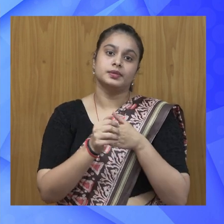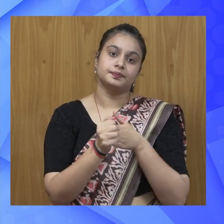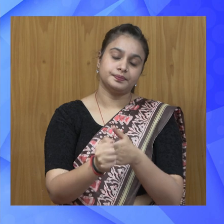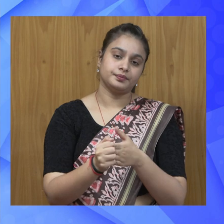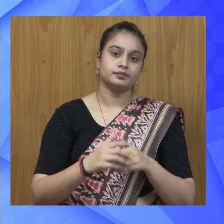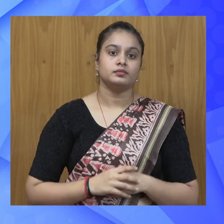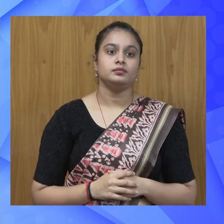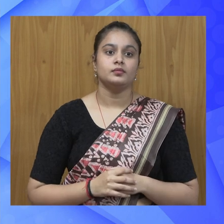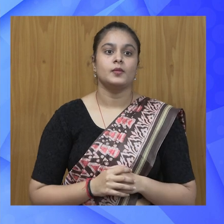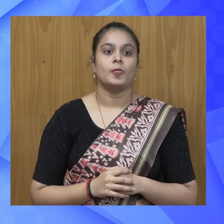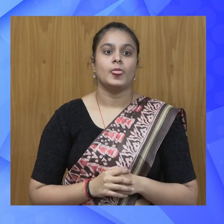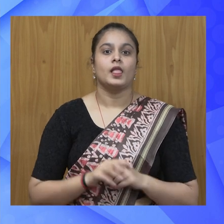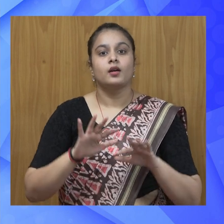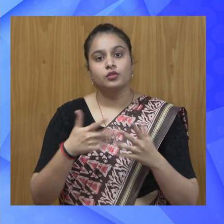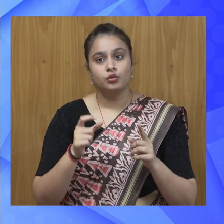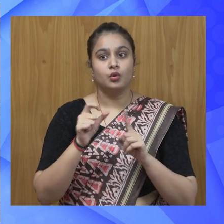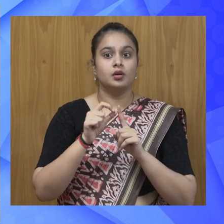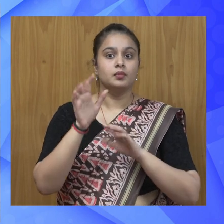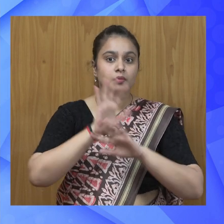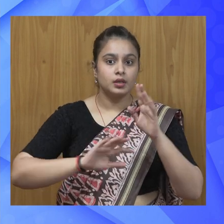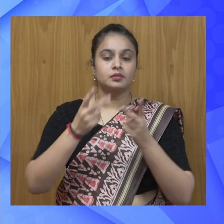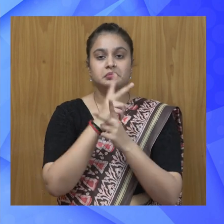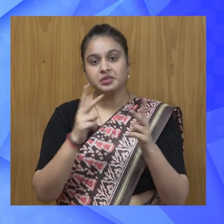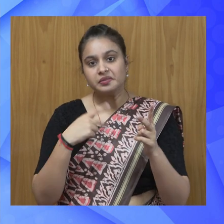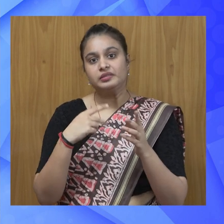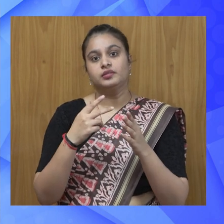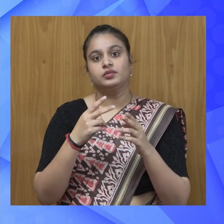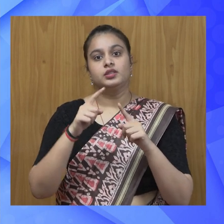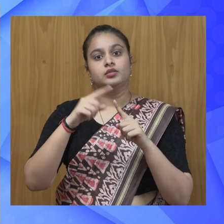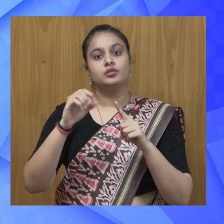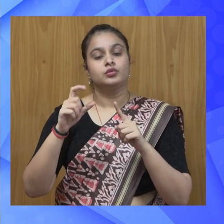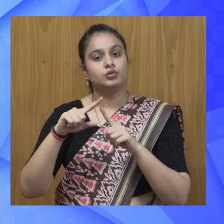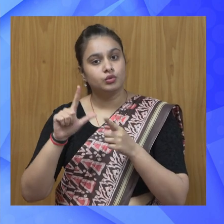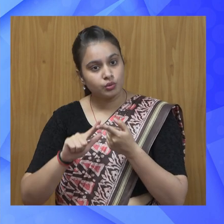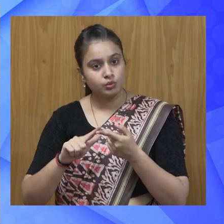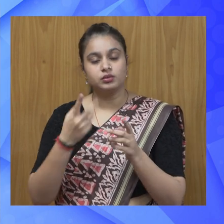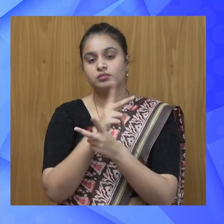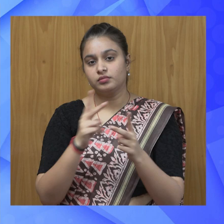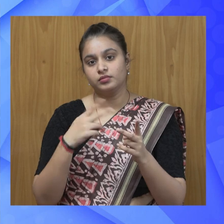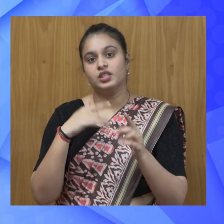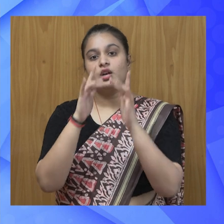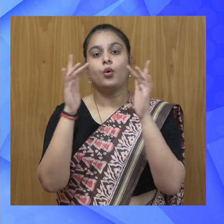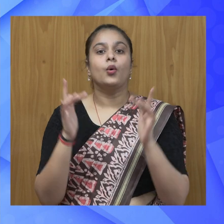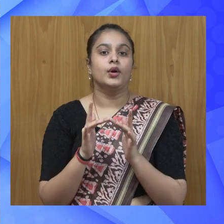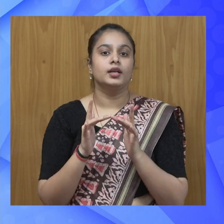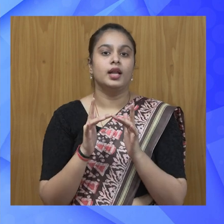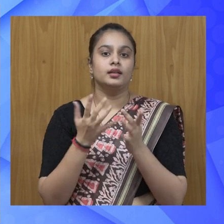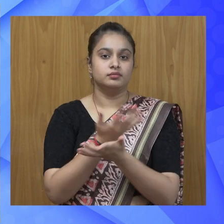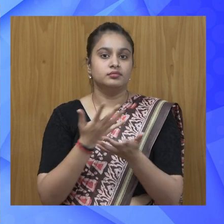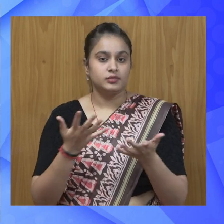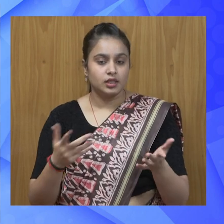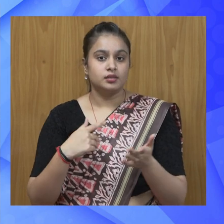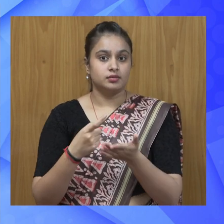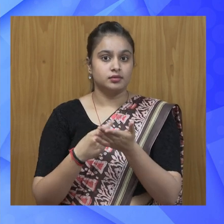किया. अनडाउटली द प्रैक्टिकल टूल्स शेयर्ड बाय यू विल एम्पावर अस टू नेविगेट द डिजिटल लैंडस्केप